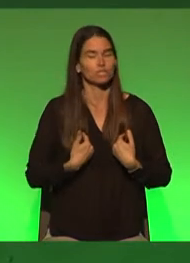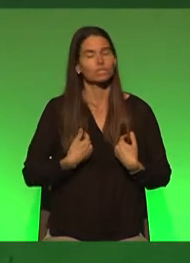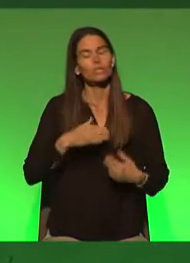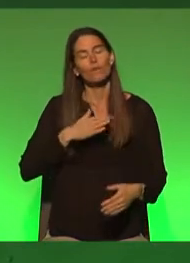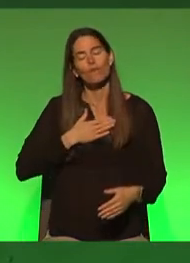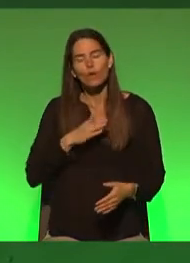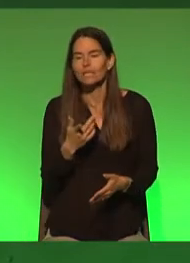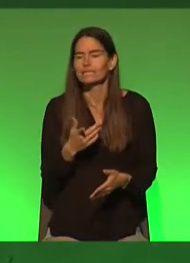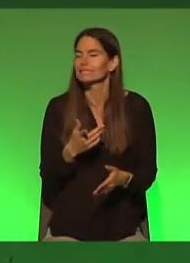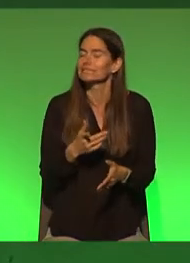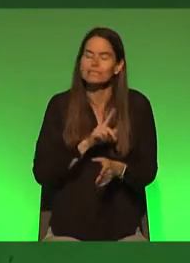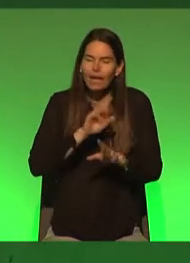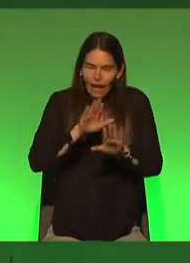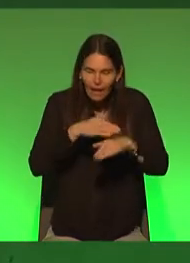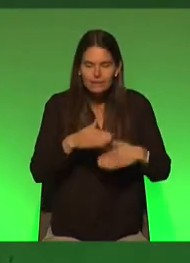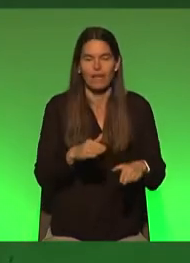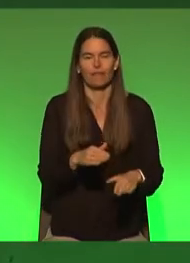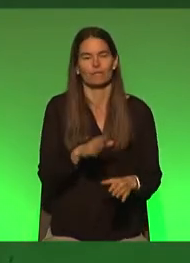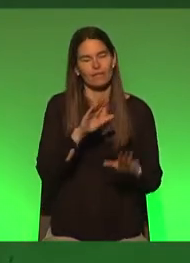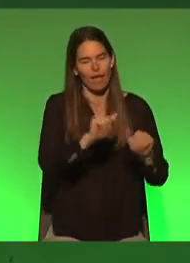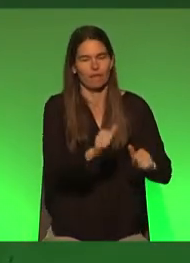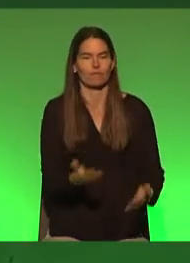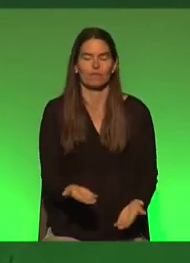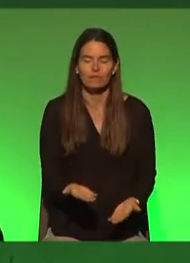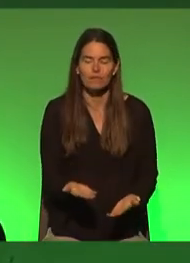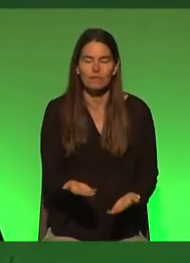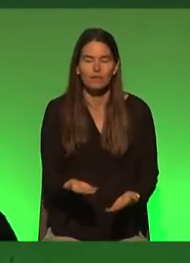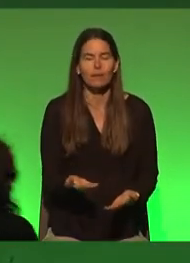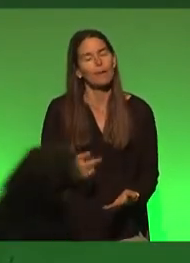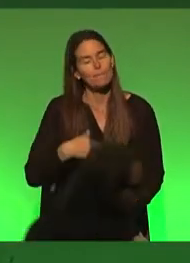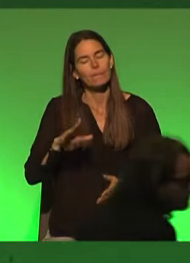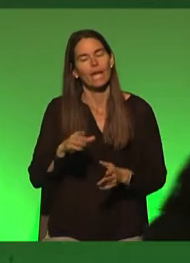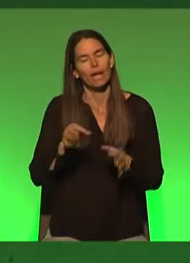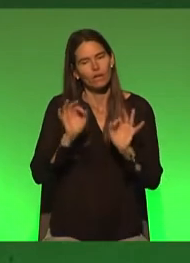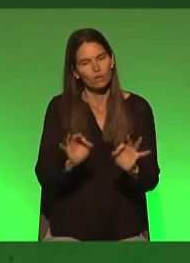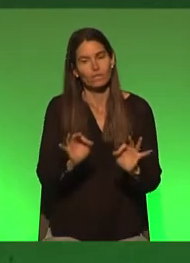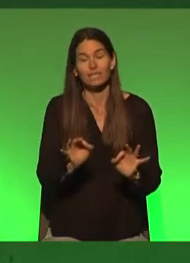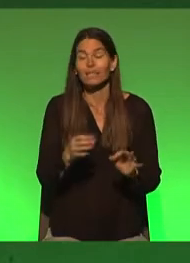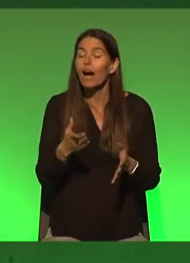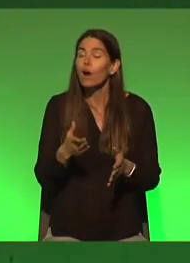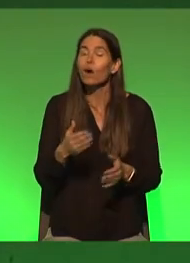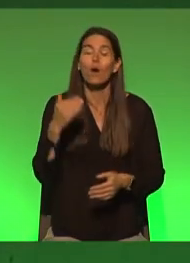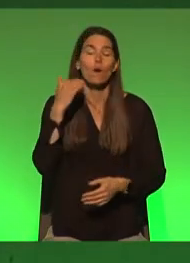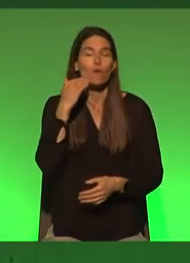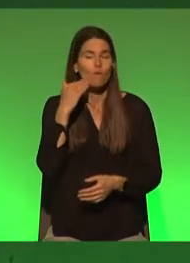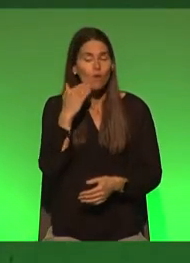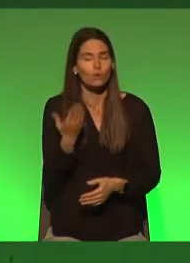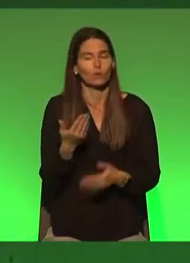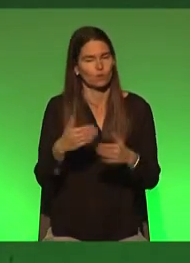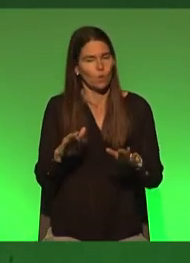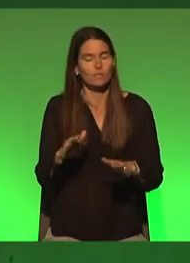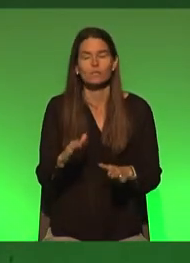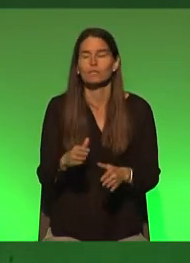geht viel, viel tiefer. Und deshalb will ich ihn mal ein bisschen konkreter machen. Das heißt nämlich auch, die Würde des Wohnungs- und Obdachlosen ist